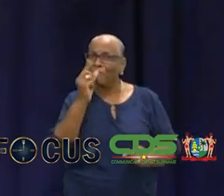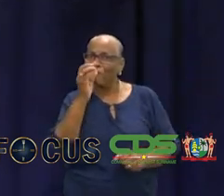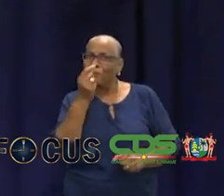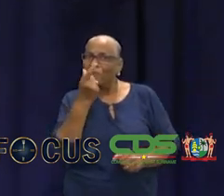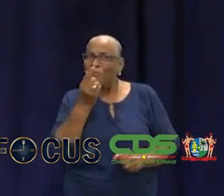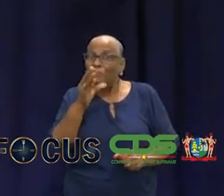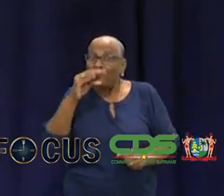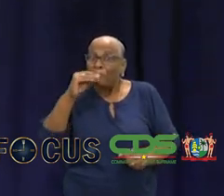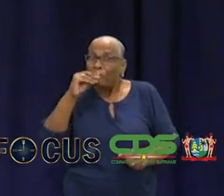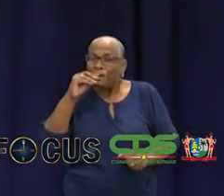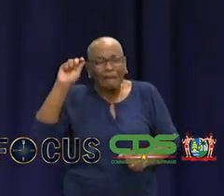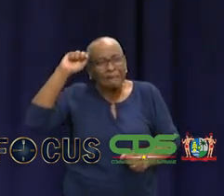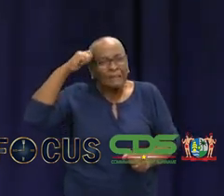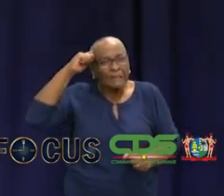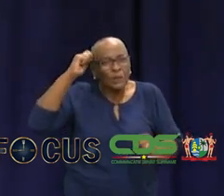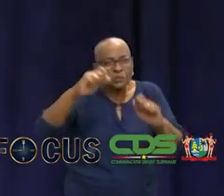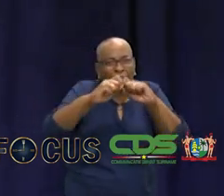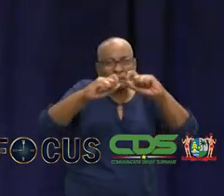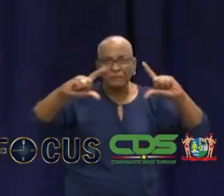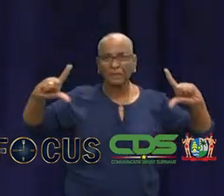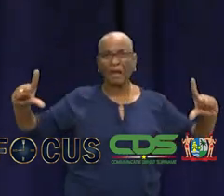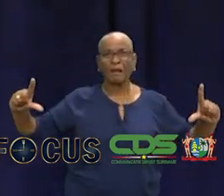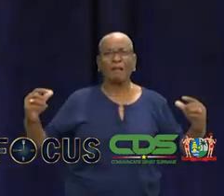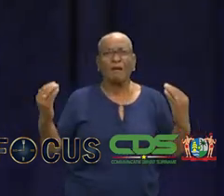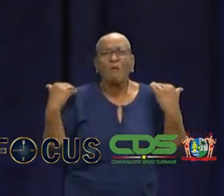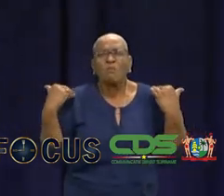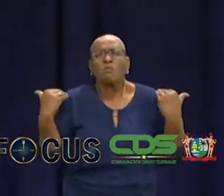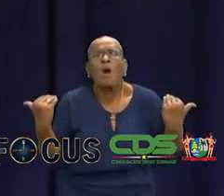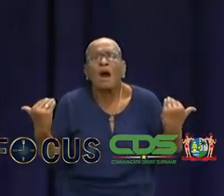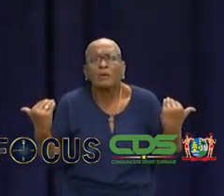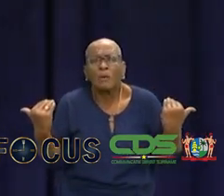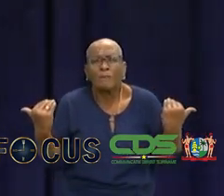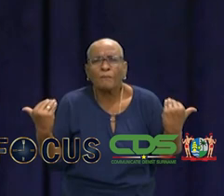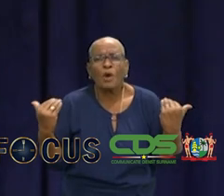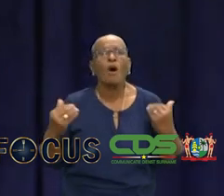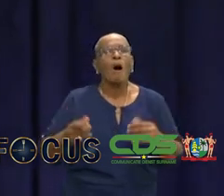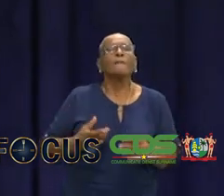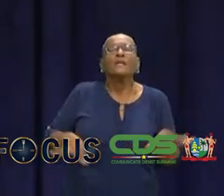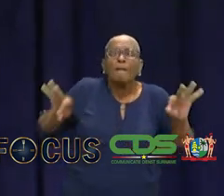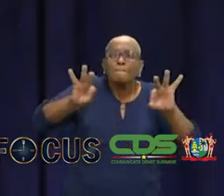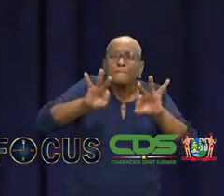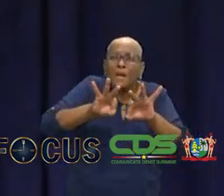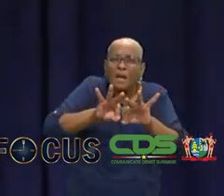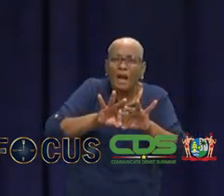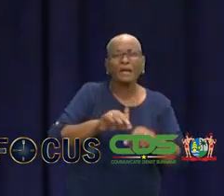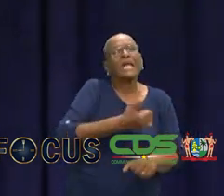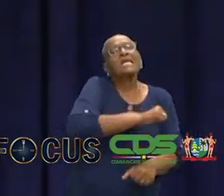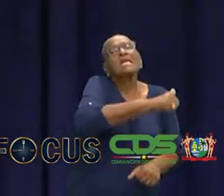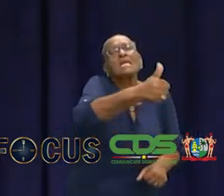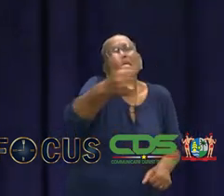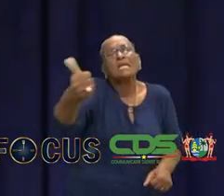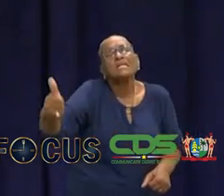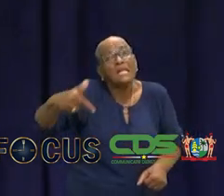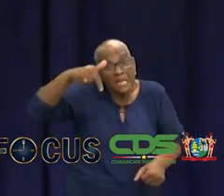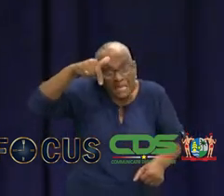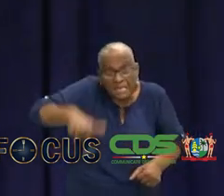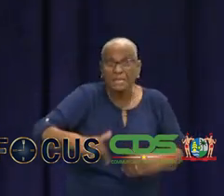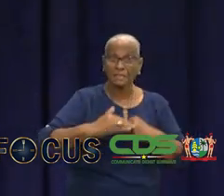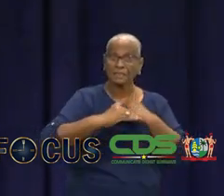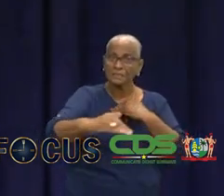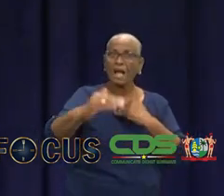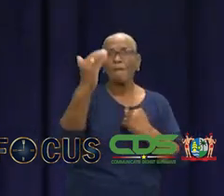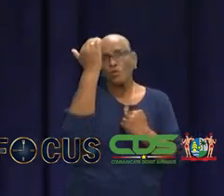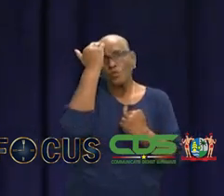geven. Er is ook aangegeven dat er ook een app binnenkort zal komen. Kunt u daarover meer vertellen? Nee, ik kan